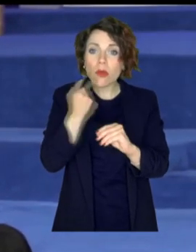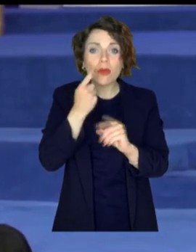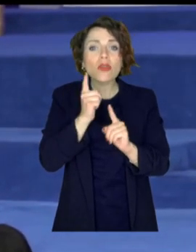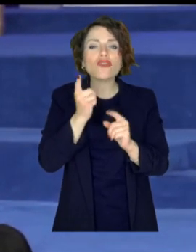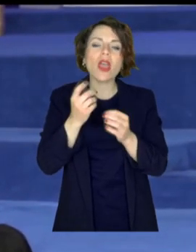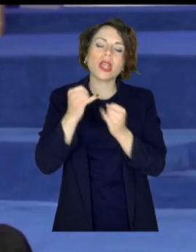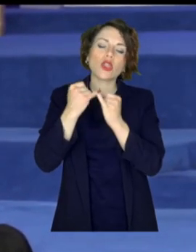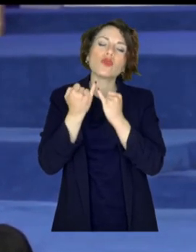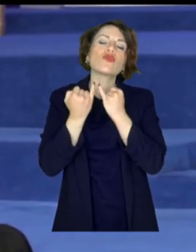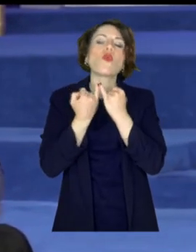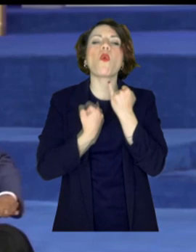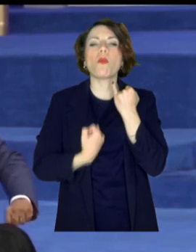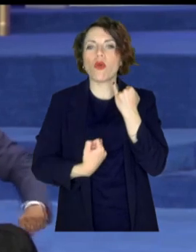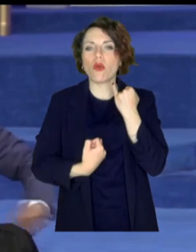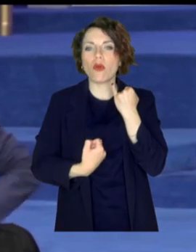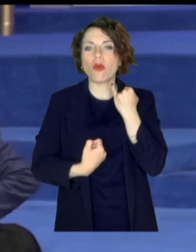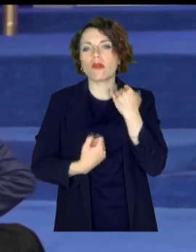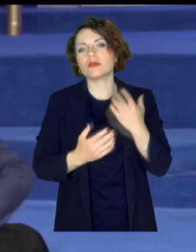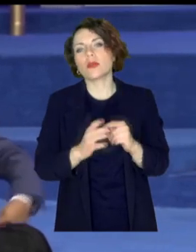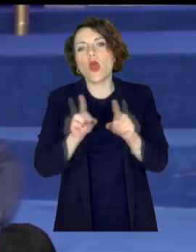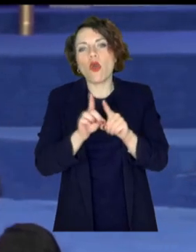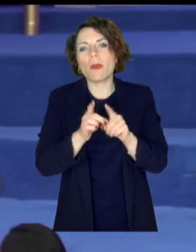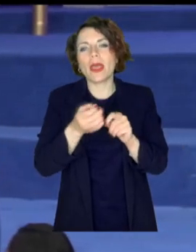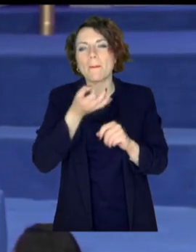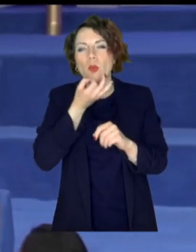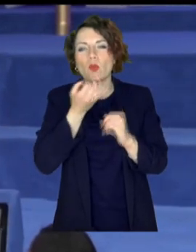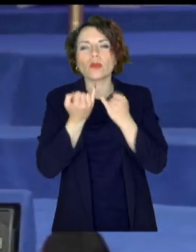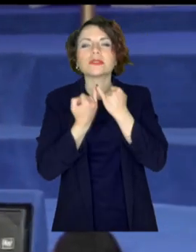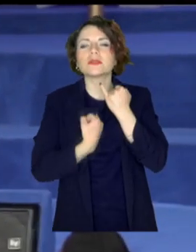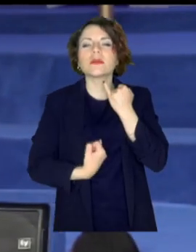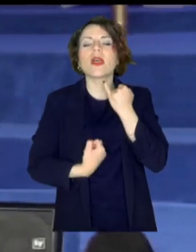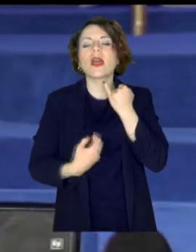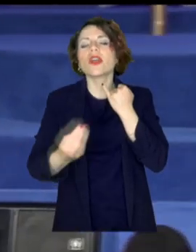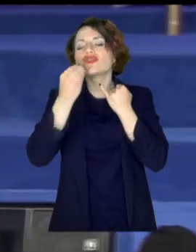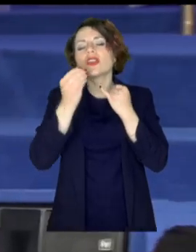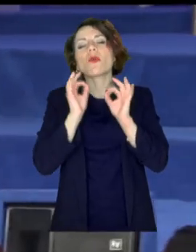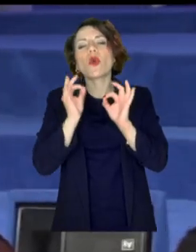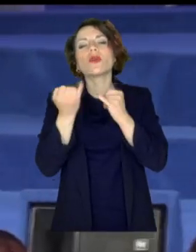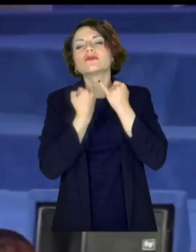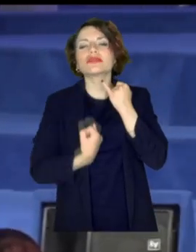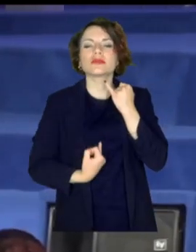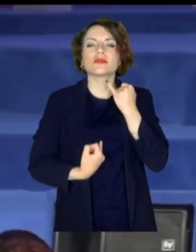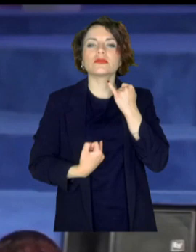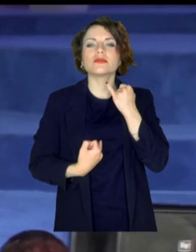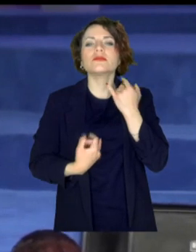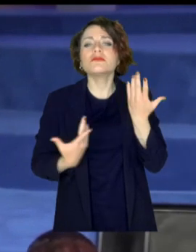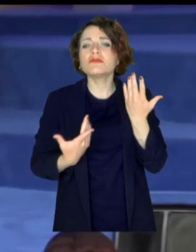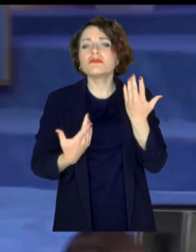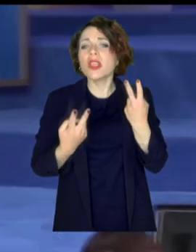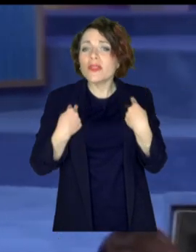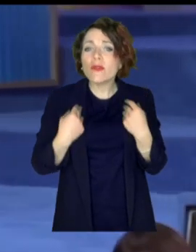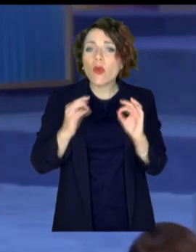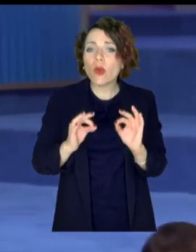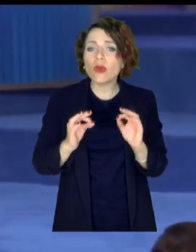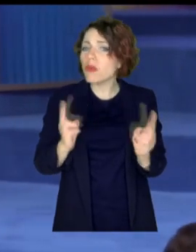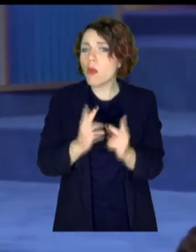nel loro corpo. Una sorta di orifizio attraverso cui ricevono un nutrimento. E non muoiono.